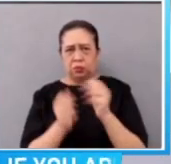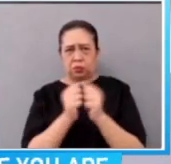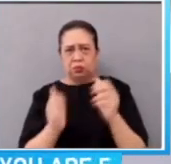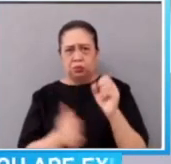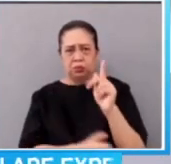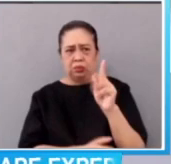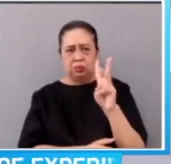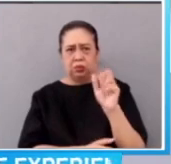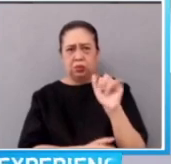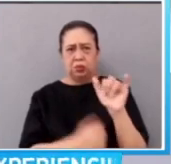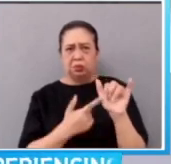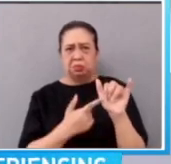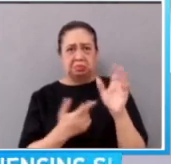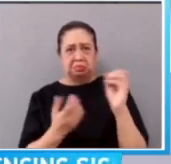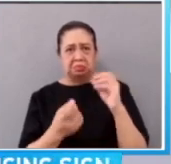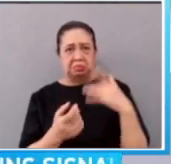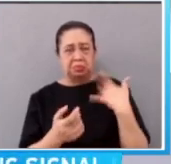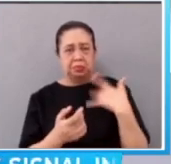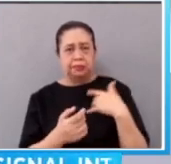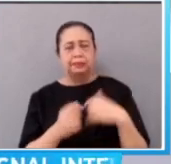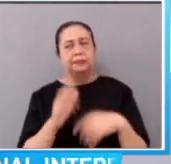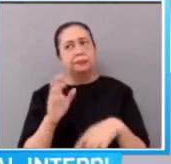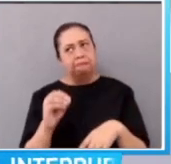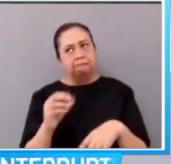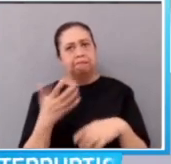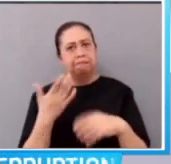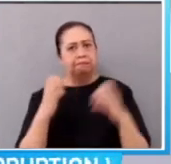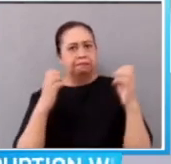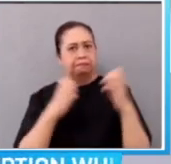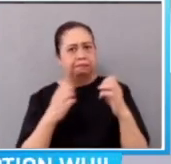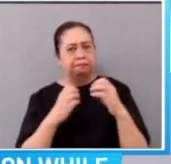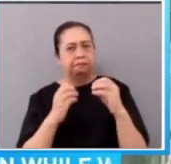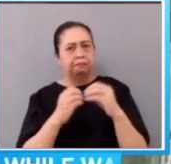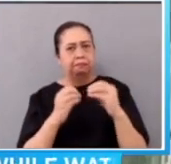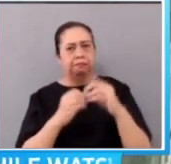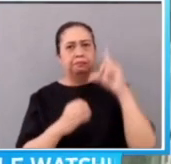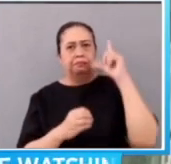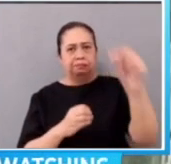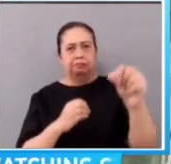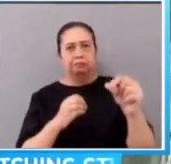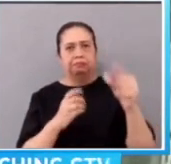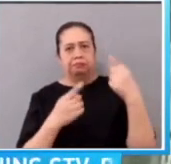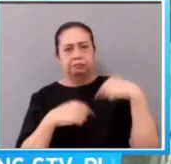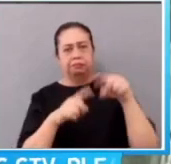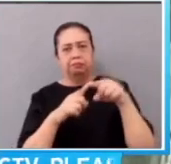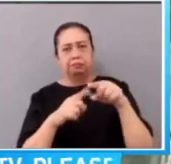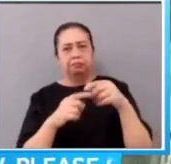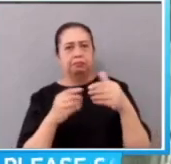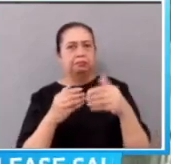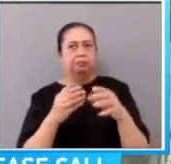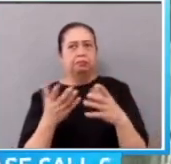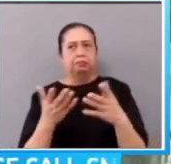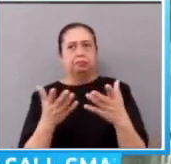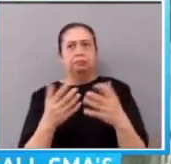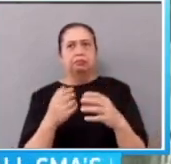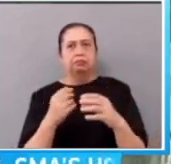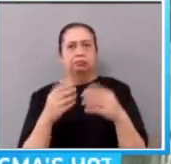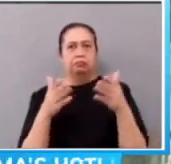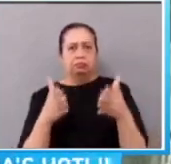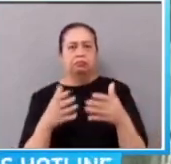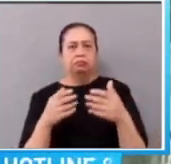ninyo? Hindi naman po. We expect na mas mabilis pa rin po pre-pandemic level na travel